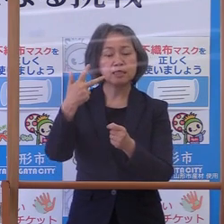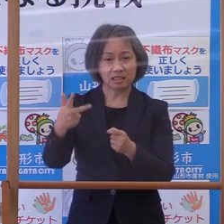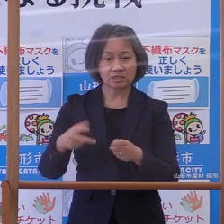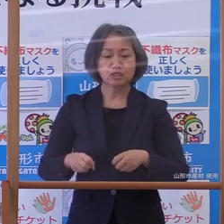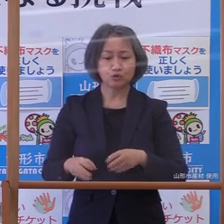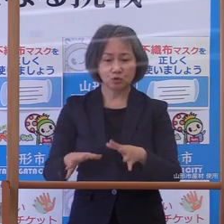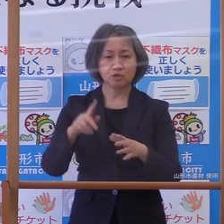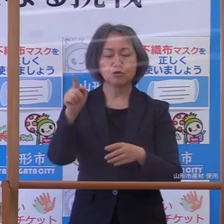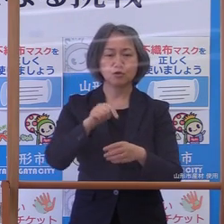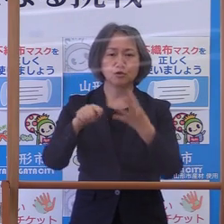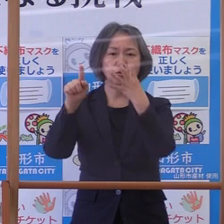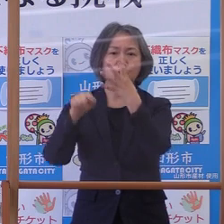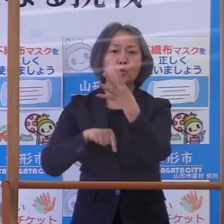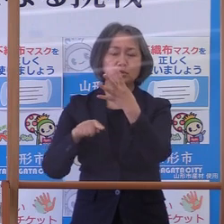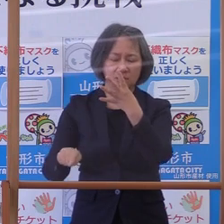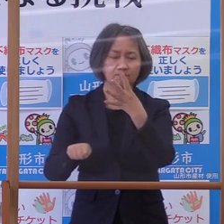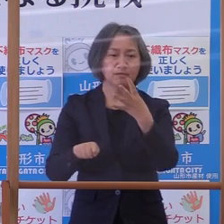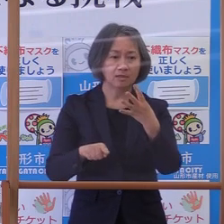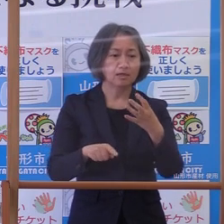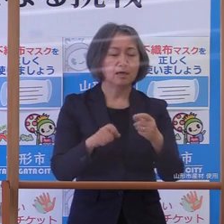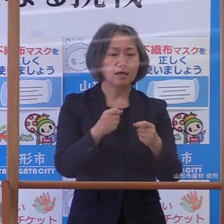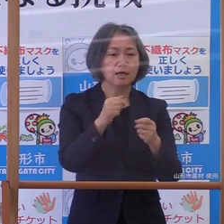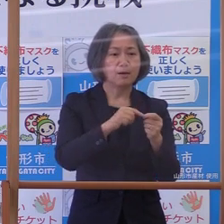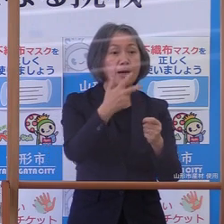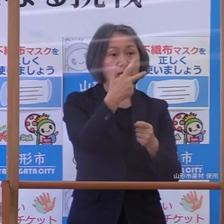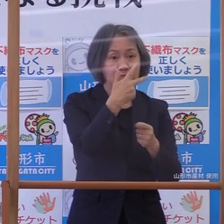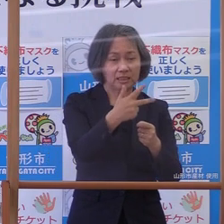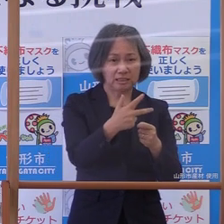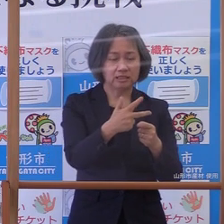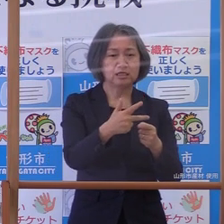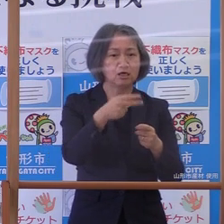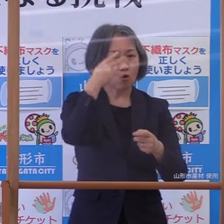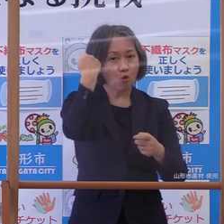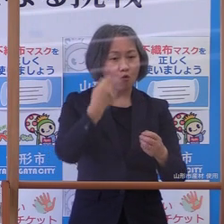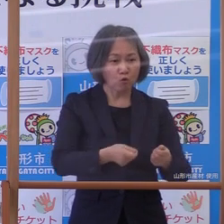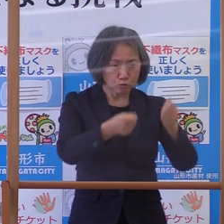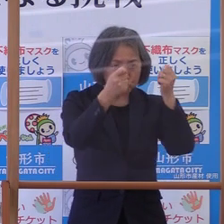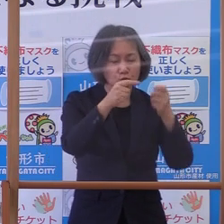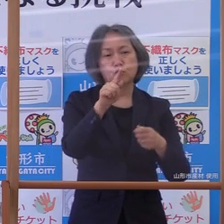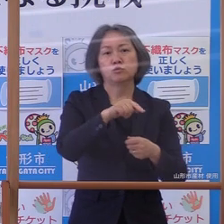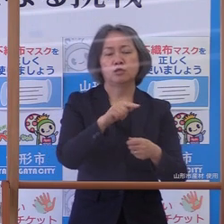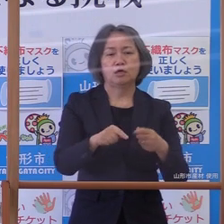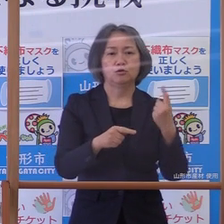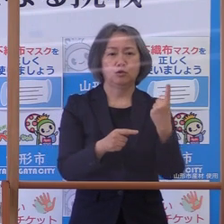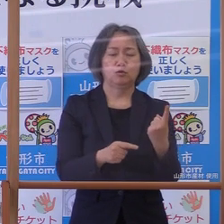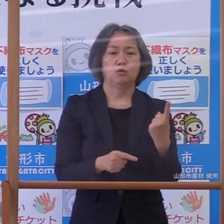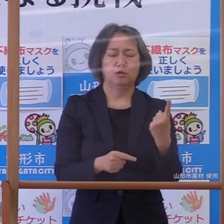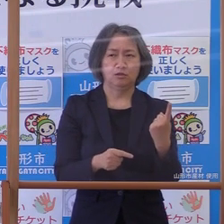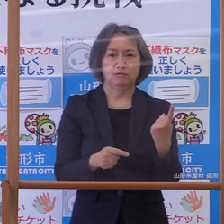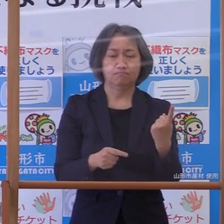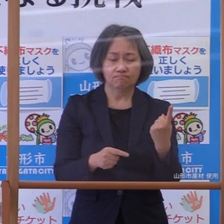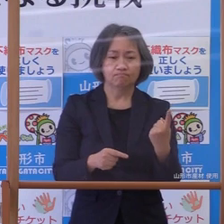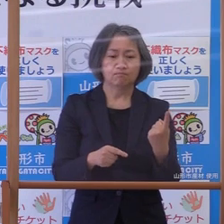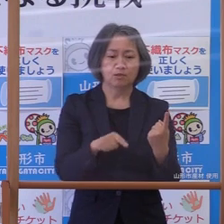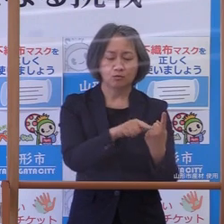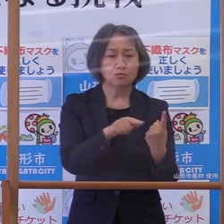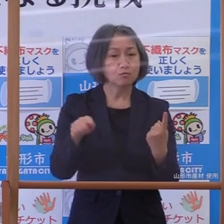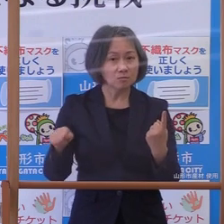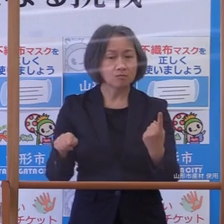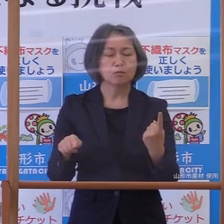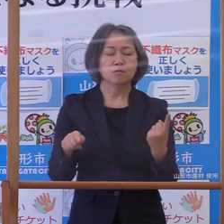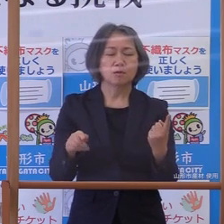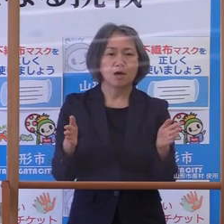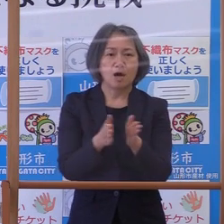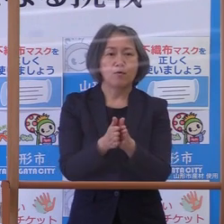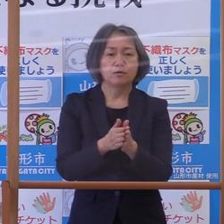校を卒業された方お一人ということで、代表、そこに、そういった活躍といったところ、